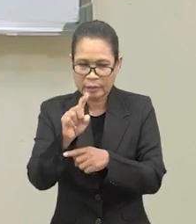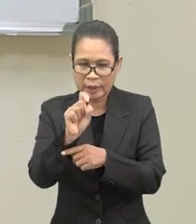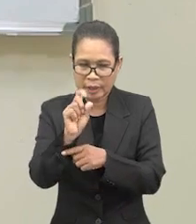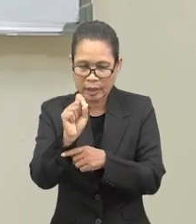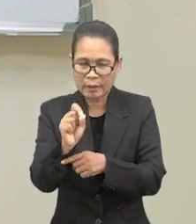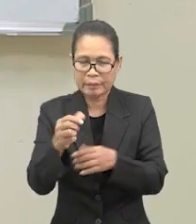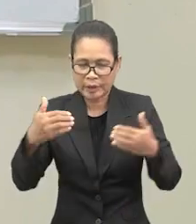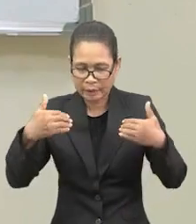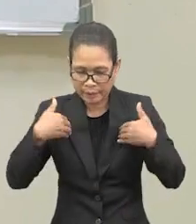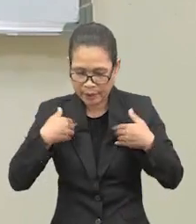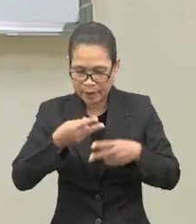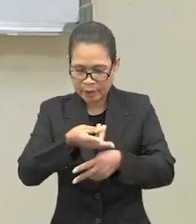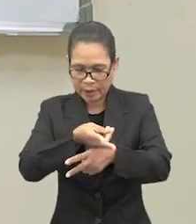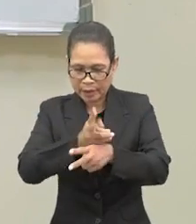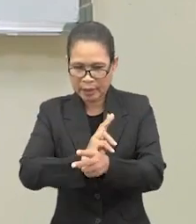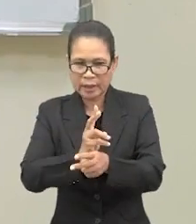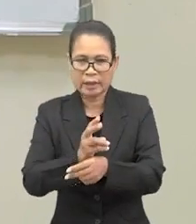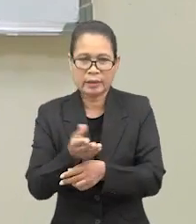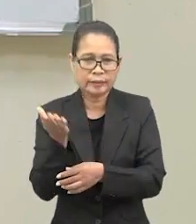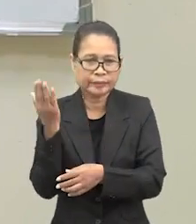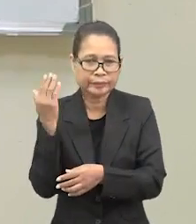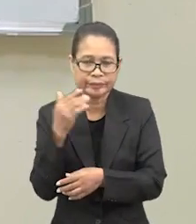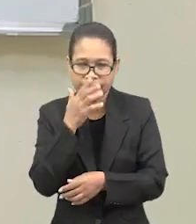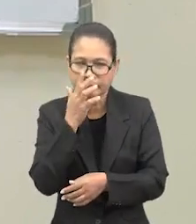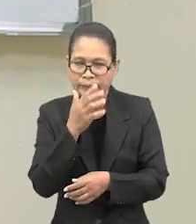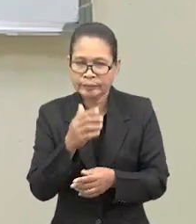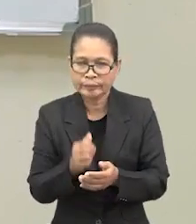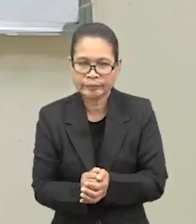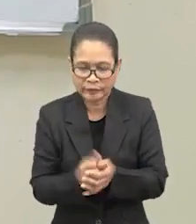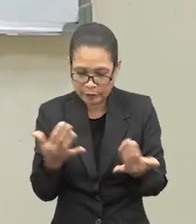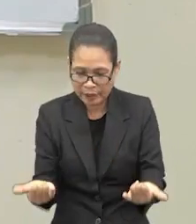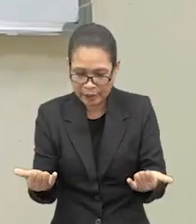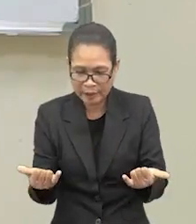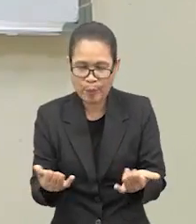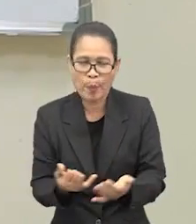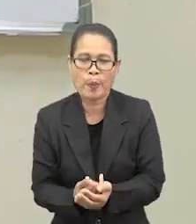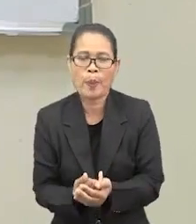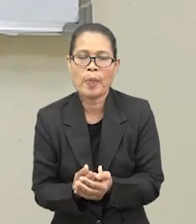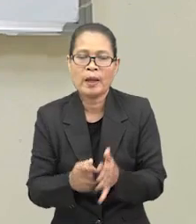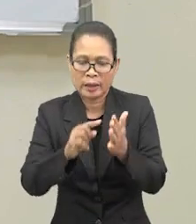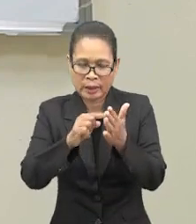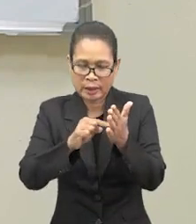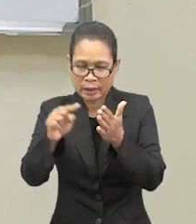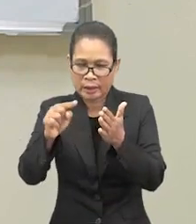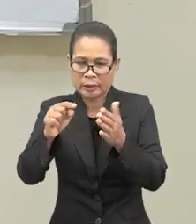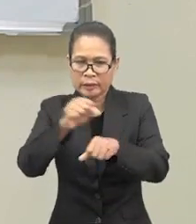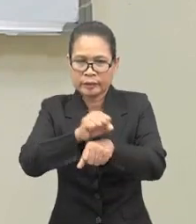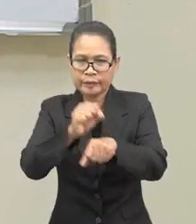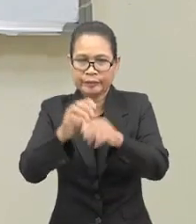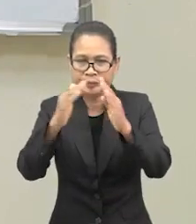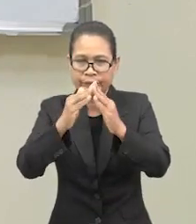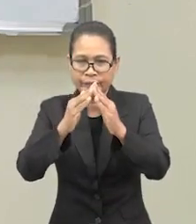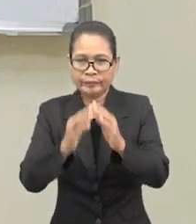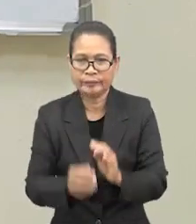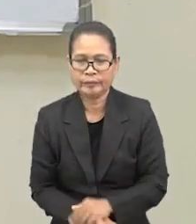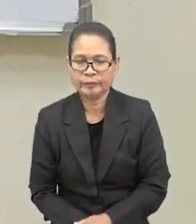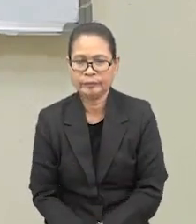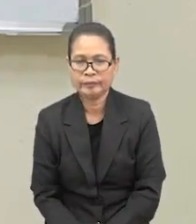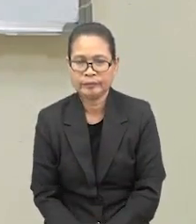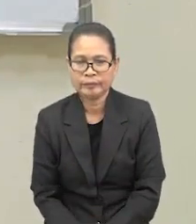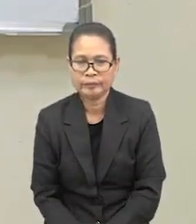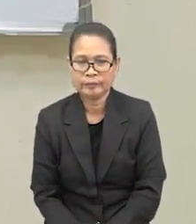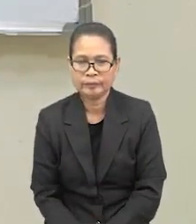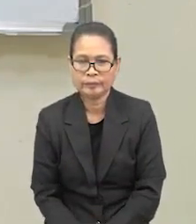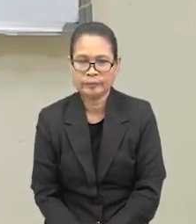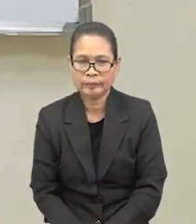tu sụp hía. Thị đọc đòi miến. Chảy. Chà. Chẳng. Nói bên nít nẹ cử nâng ca kịch ca tê